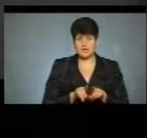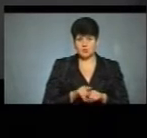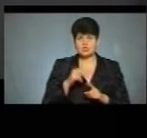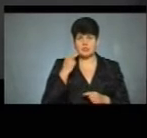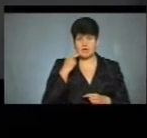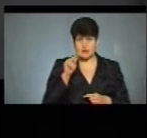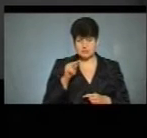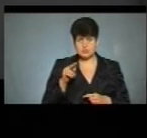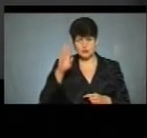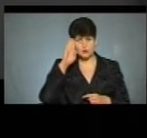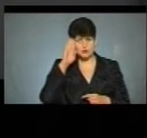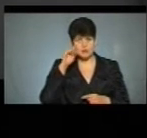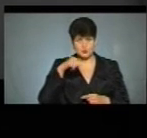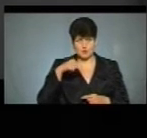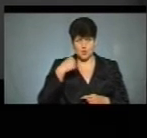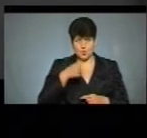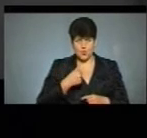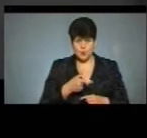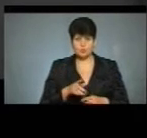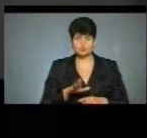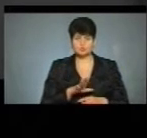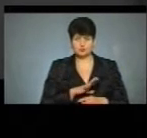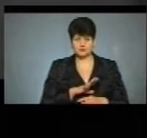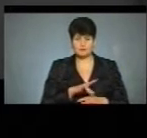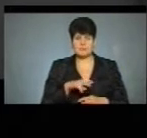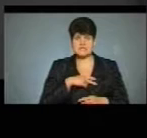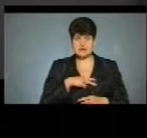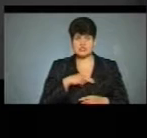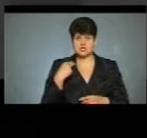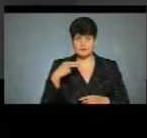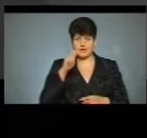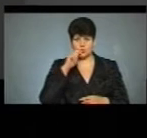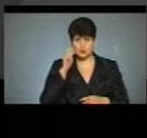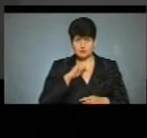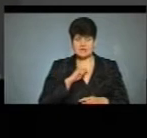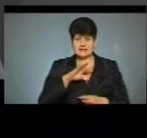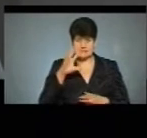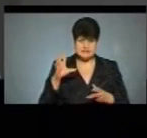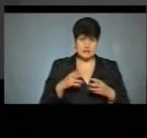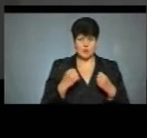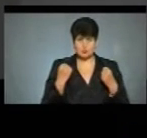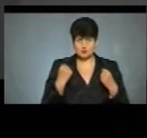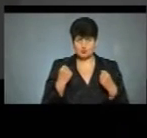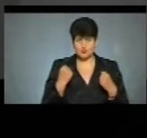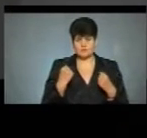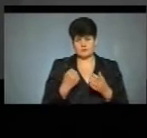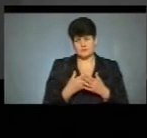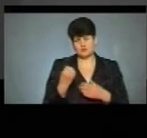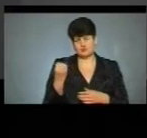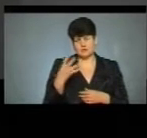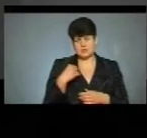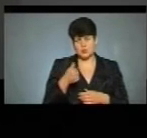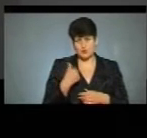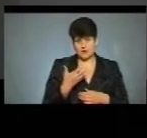кращий юнак цього року став призером чемпіонату України. Загалом спорту близько 14